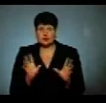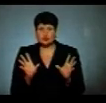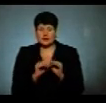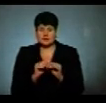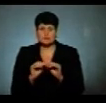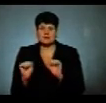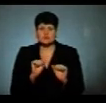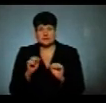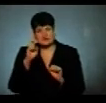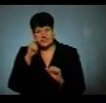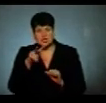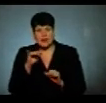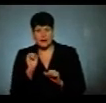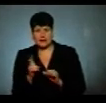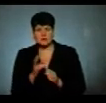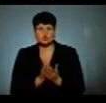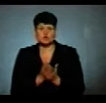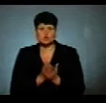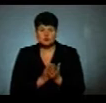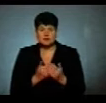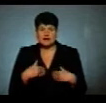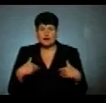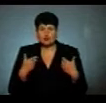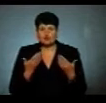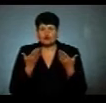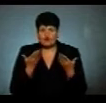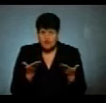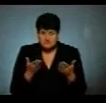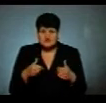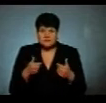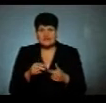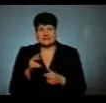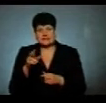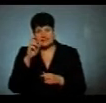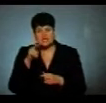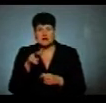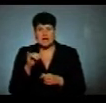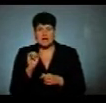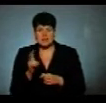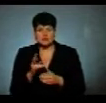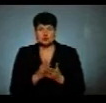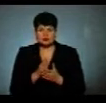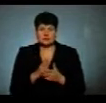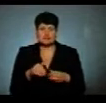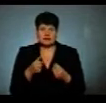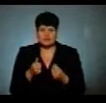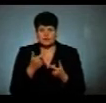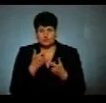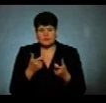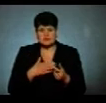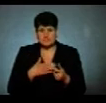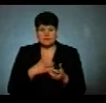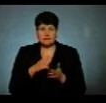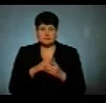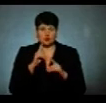керівництвом Держлікслужби. І я рекомендую вам звертатися до Держлікслужби. Якщо ви не маєте їхнього телефону, давайте інформацію нам на адресу